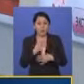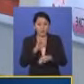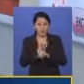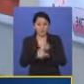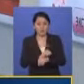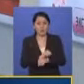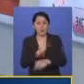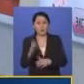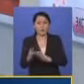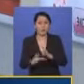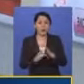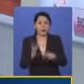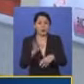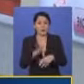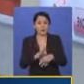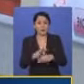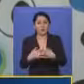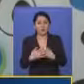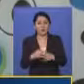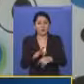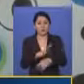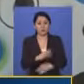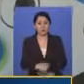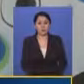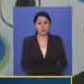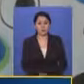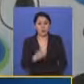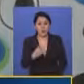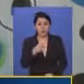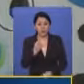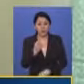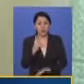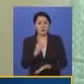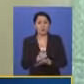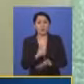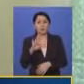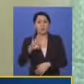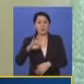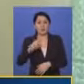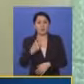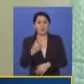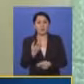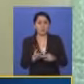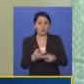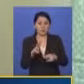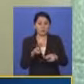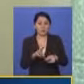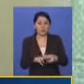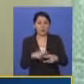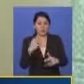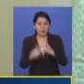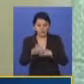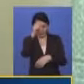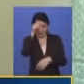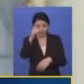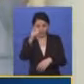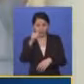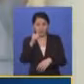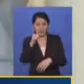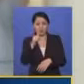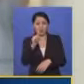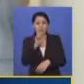бұл орталықтар науқастар игілігі үшін ашылды. Айта кету керек, міндетті әлеуметтік медициналық сақтандыру бойынша ай сайынғы жарналарда еңбек